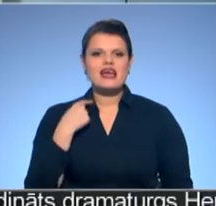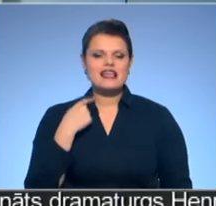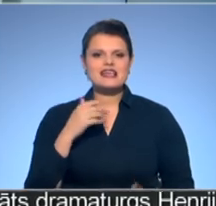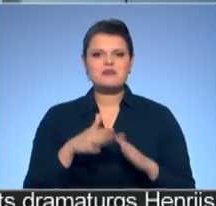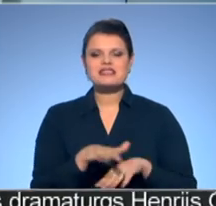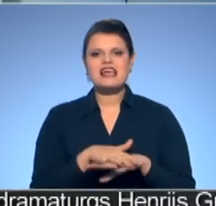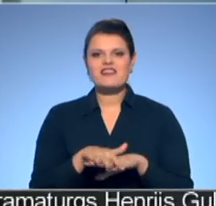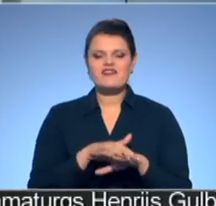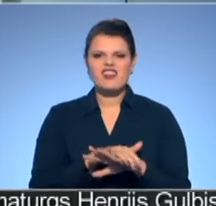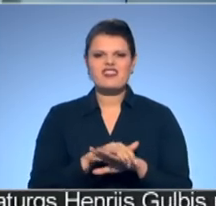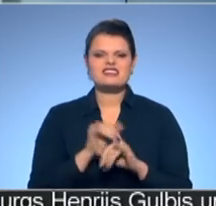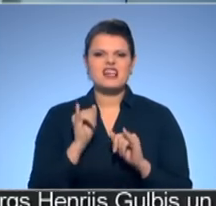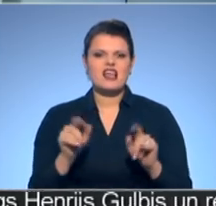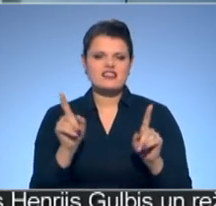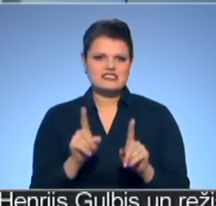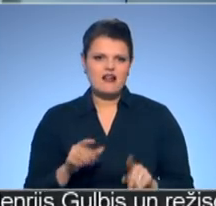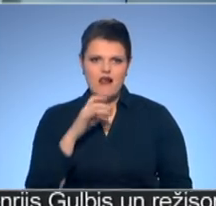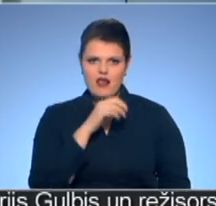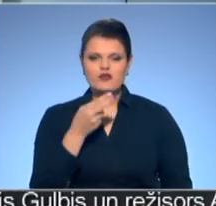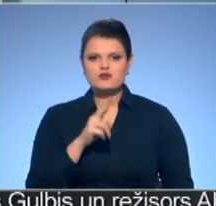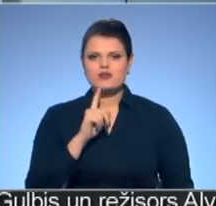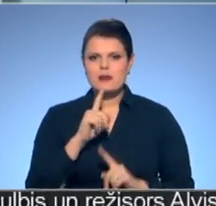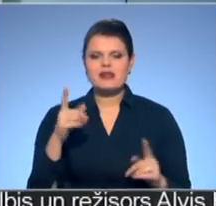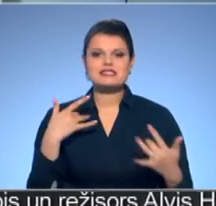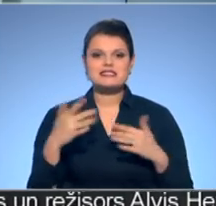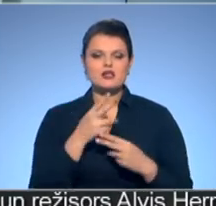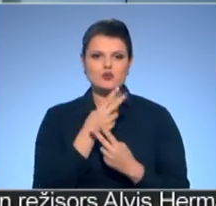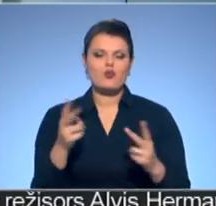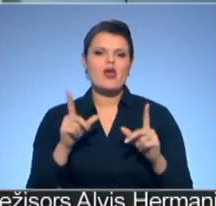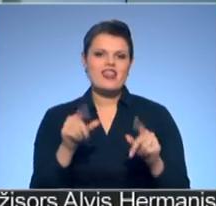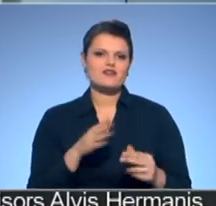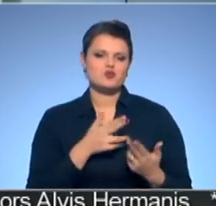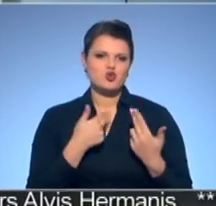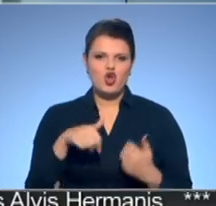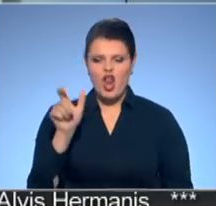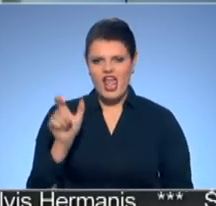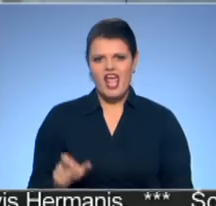Rīgas pilsētvides defektus. Intriģējošās izstādes lūkodevās Liene Laviņa.